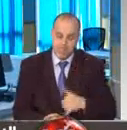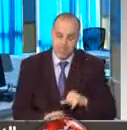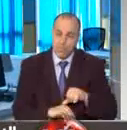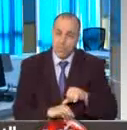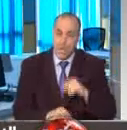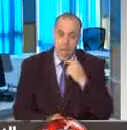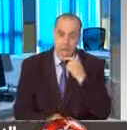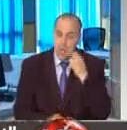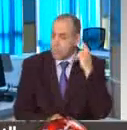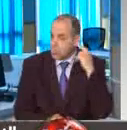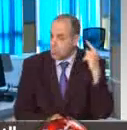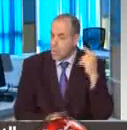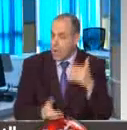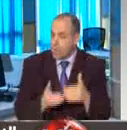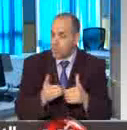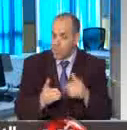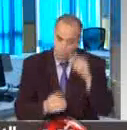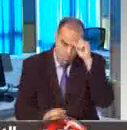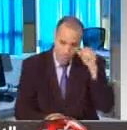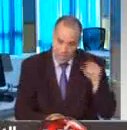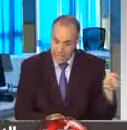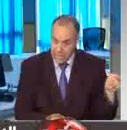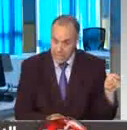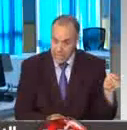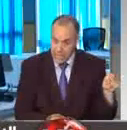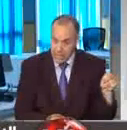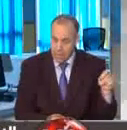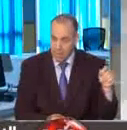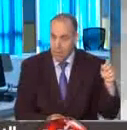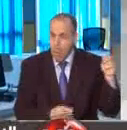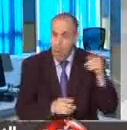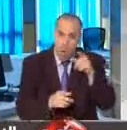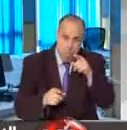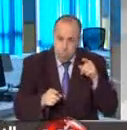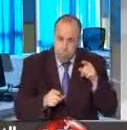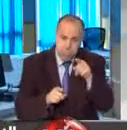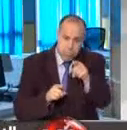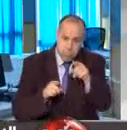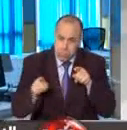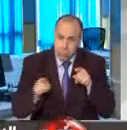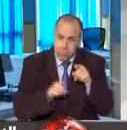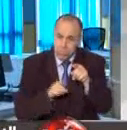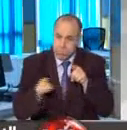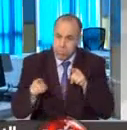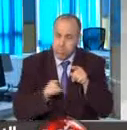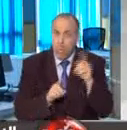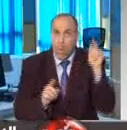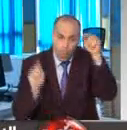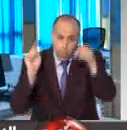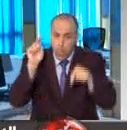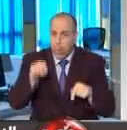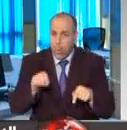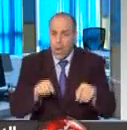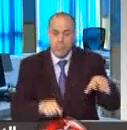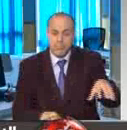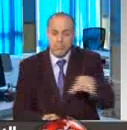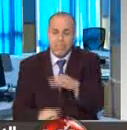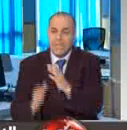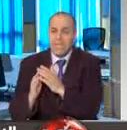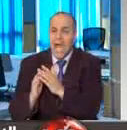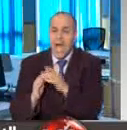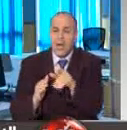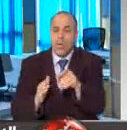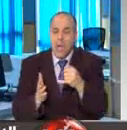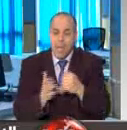مصادر محلية أن المسلحين الحوثيين شنوا قصفا عنيفا بالمدفعية الثقيلة والصواريخ على أحياء سكنية